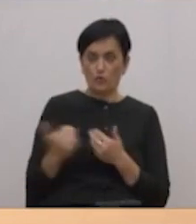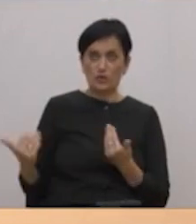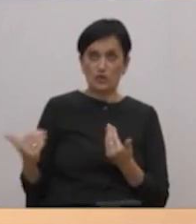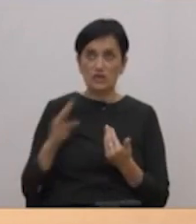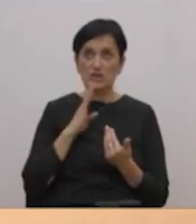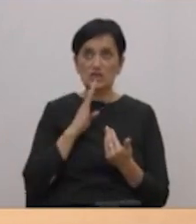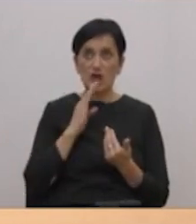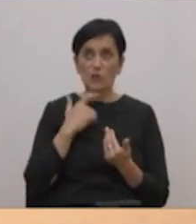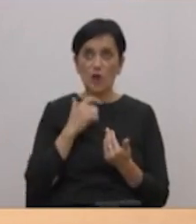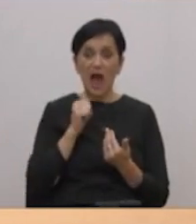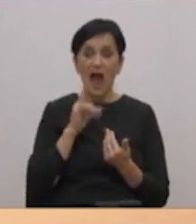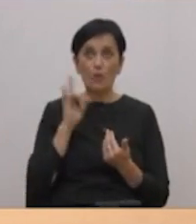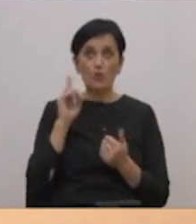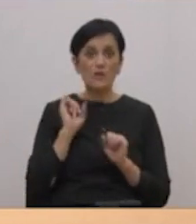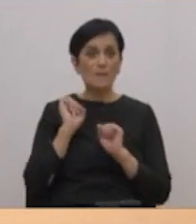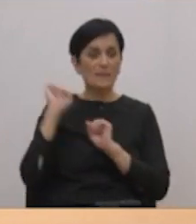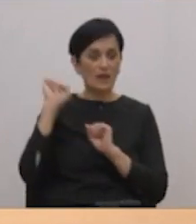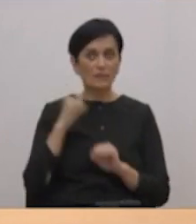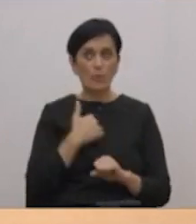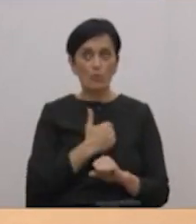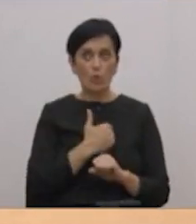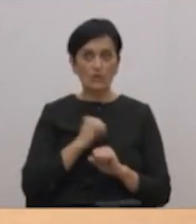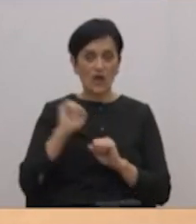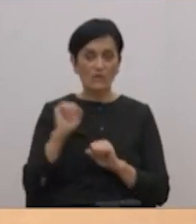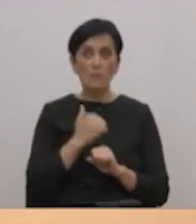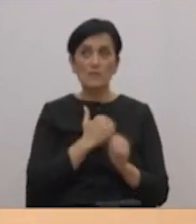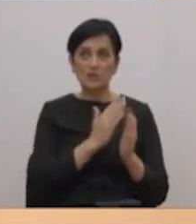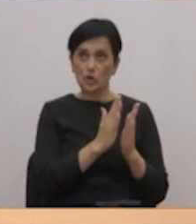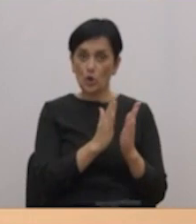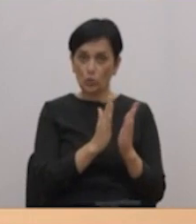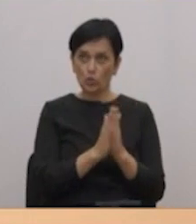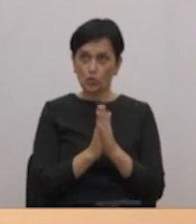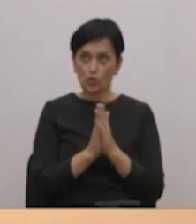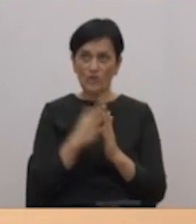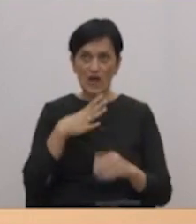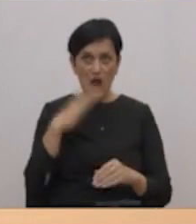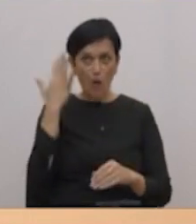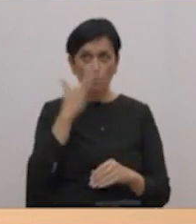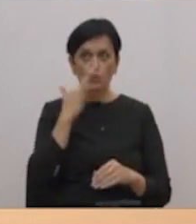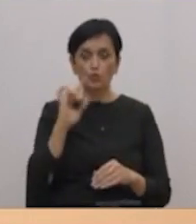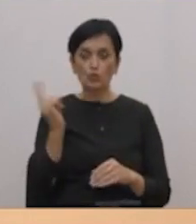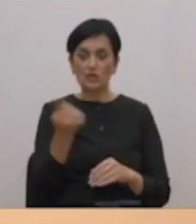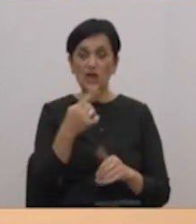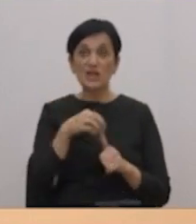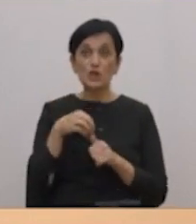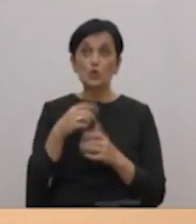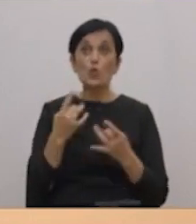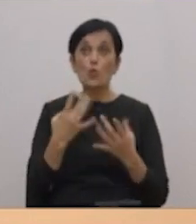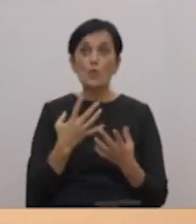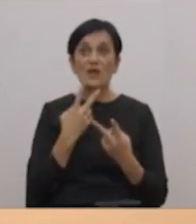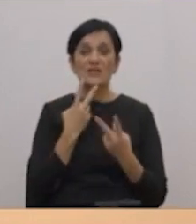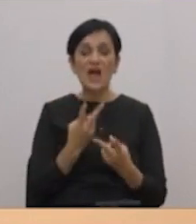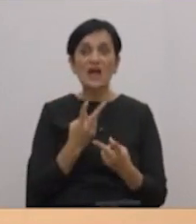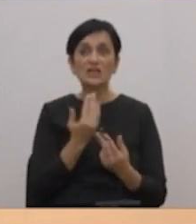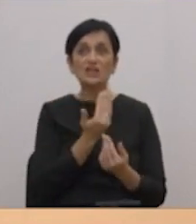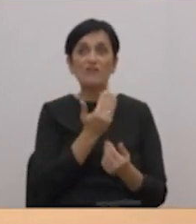ქალბატონი აკუბარდიასთან და მისი დაცვა მომინდა. Და მინდა, რომ გთხოვოთ ქართული ოცნების უმრავლესობის ლიდერებს. Უბრალოდ ნახეთ რა